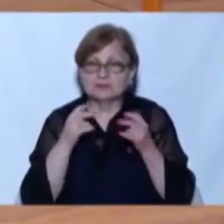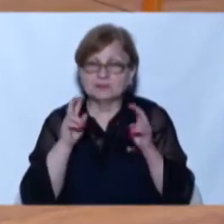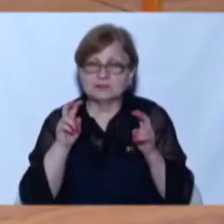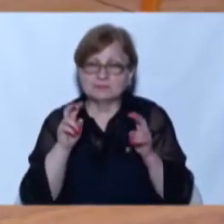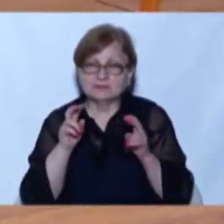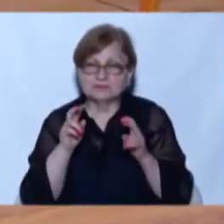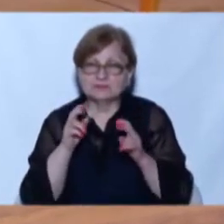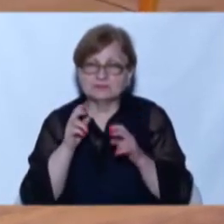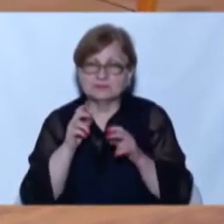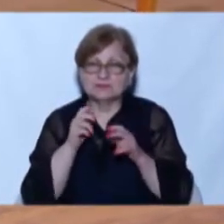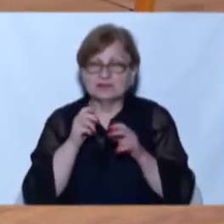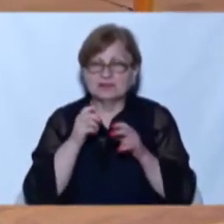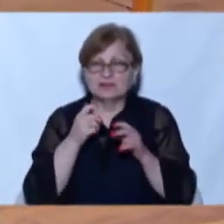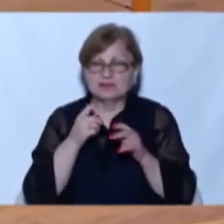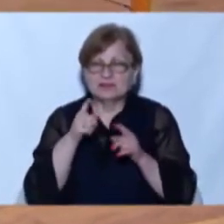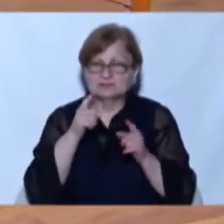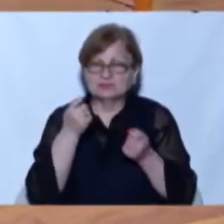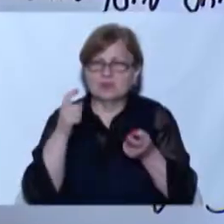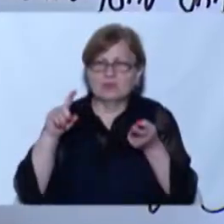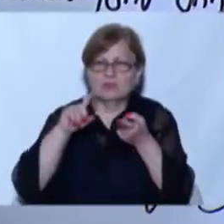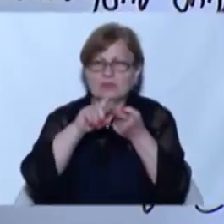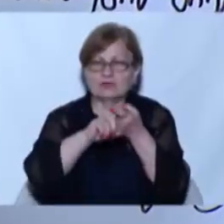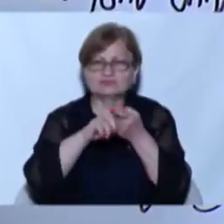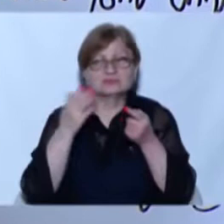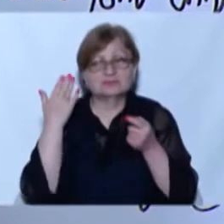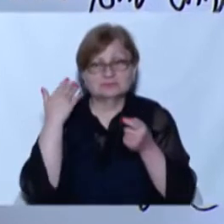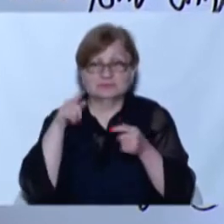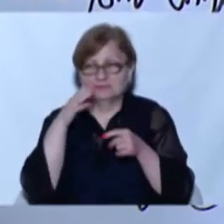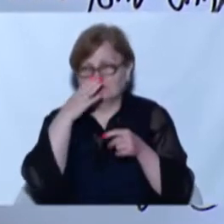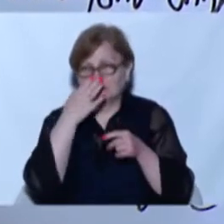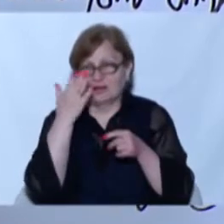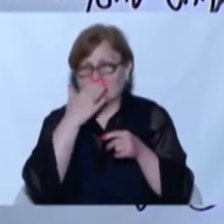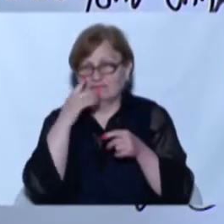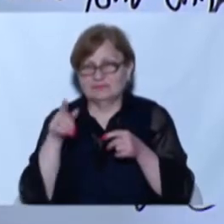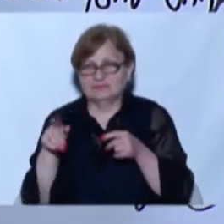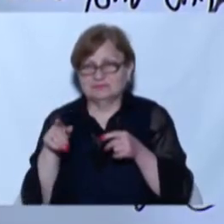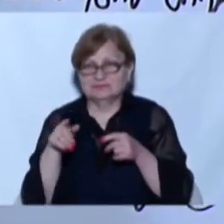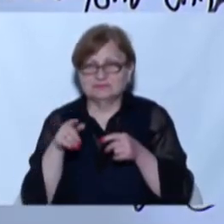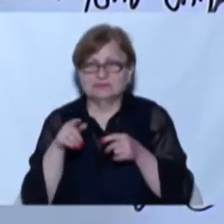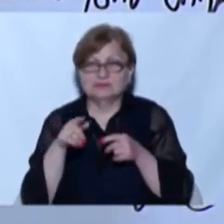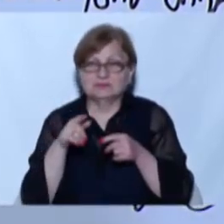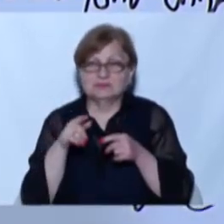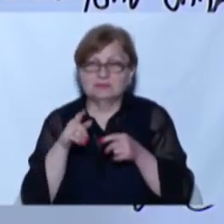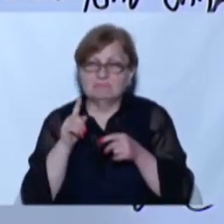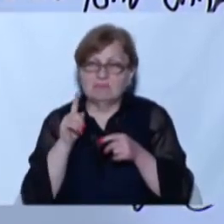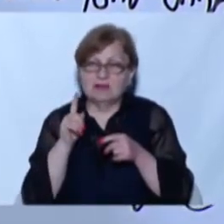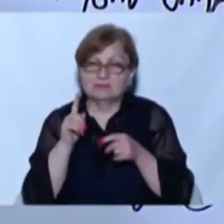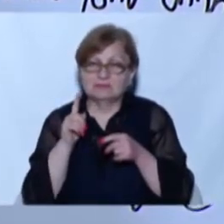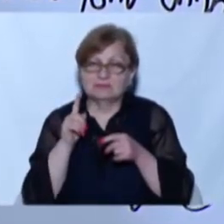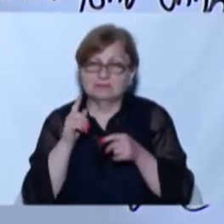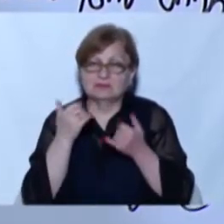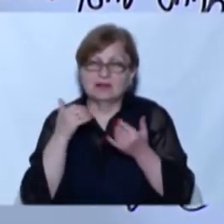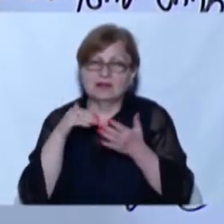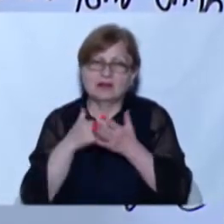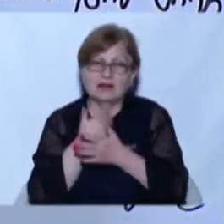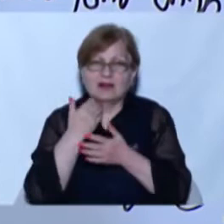თემაც რამდენადმე უკავშირდება წინა გაკვეთილისას, ოღონდ ახალ